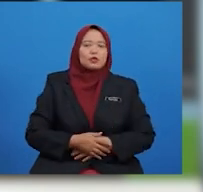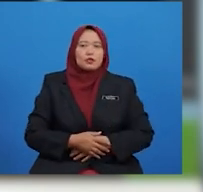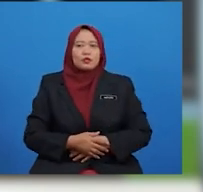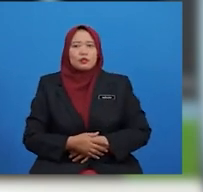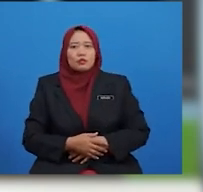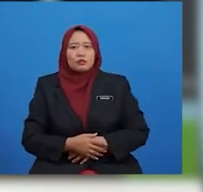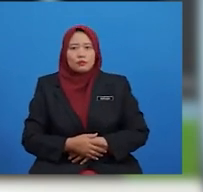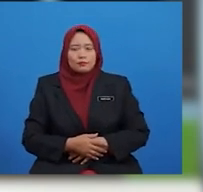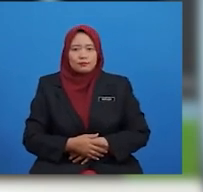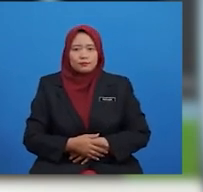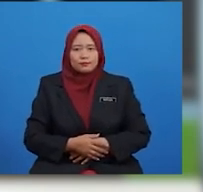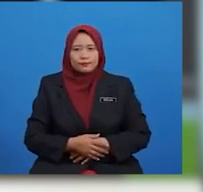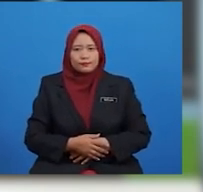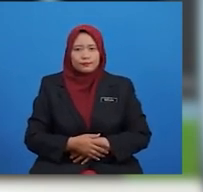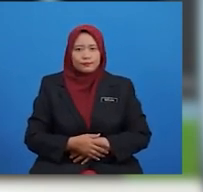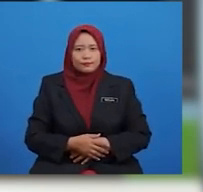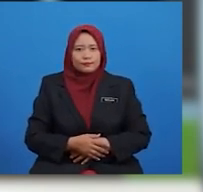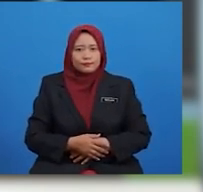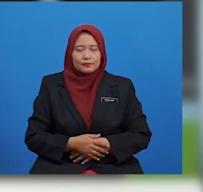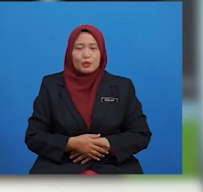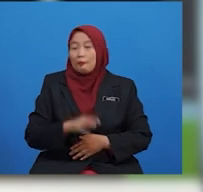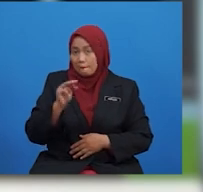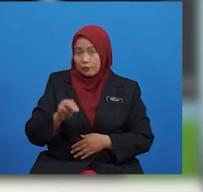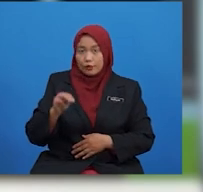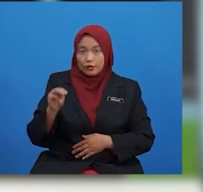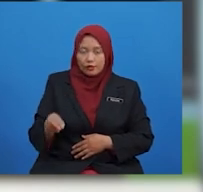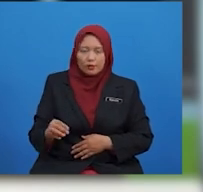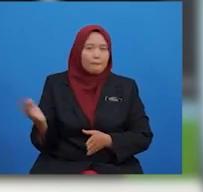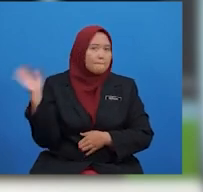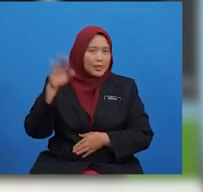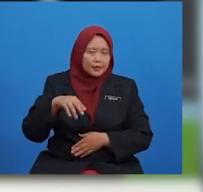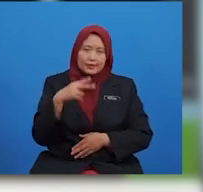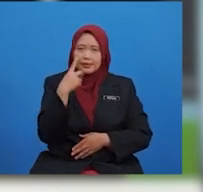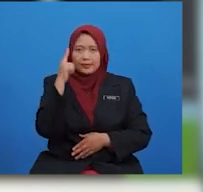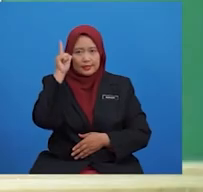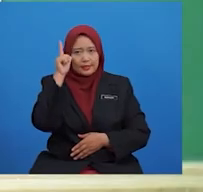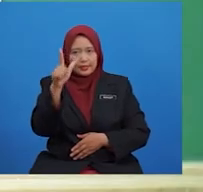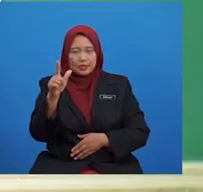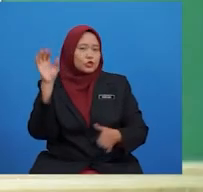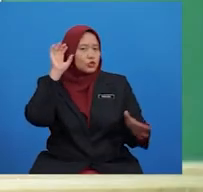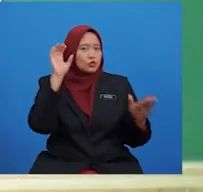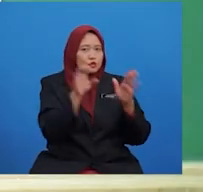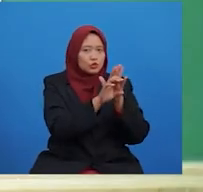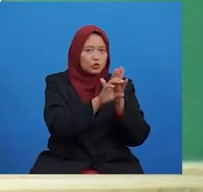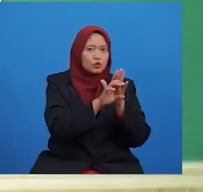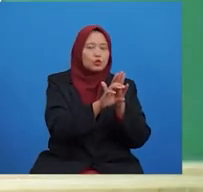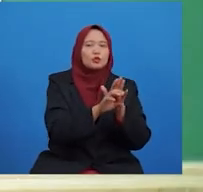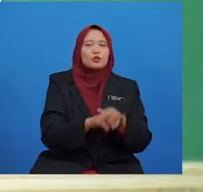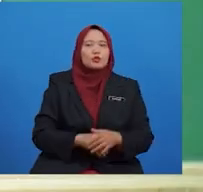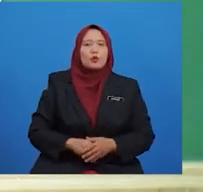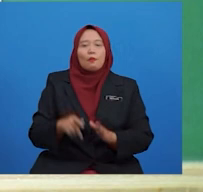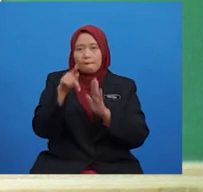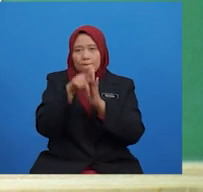yang sesuai. Murid-murid, mari kita lihat contoh-contoh pengisytiharan pemboleh